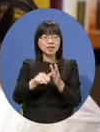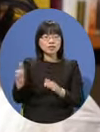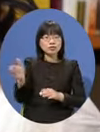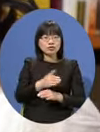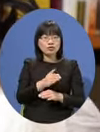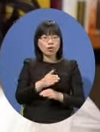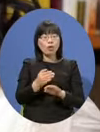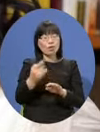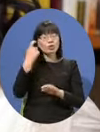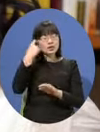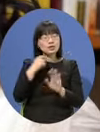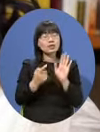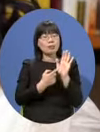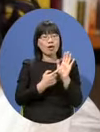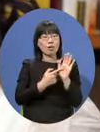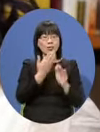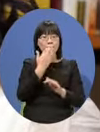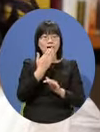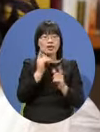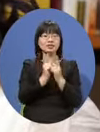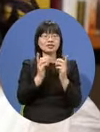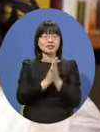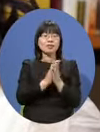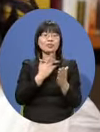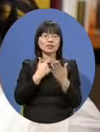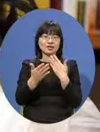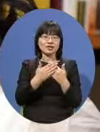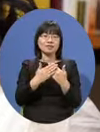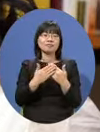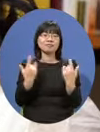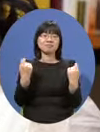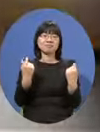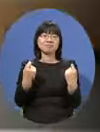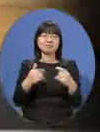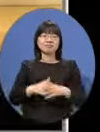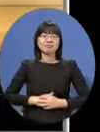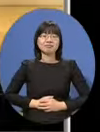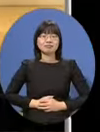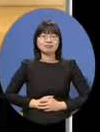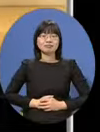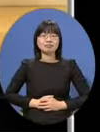딱 반응을 하는구나. 그걸 몸소 체험을 했던 것 같아요.